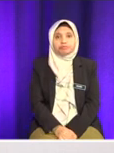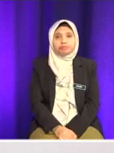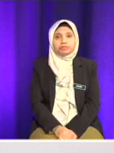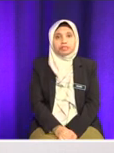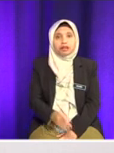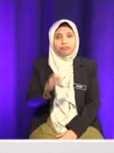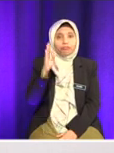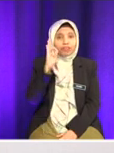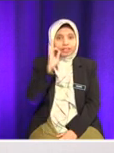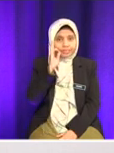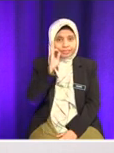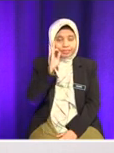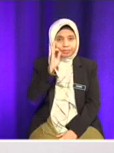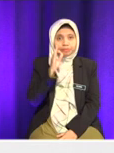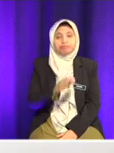Fariza